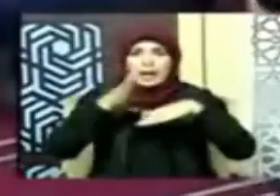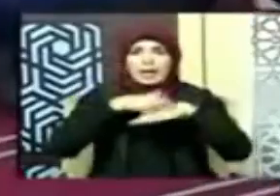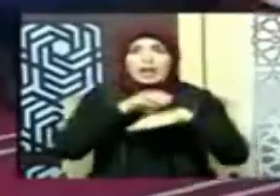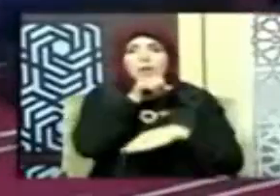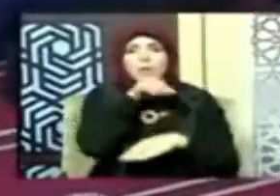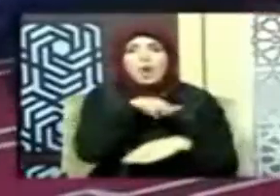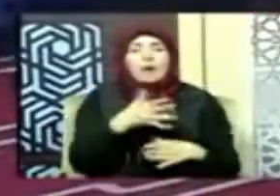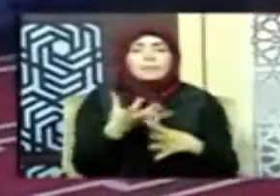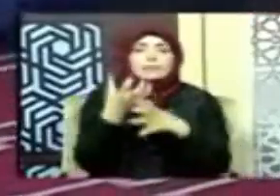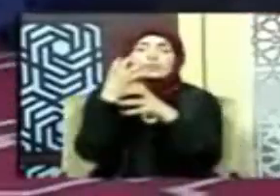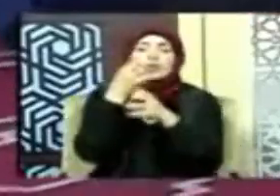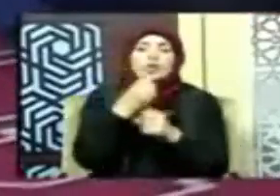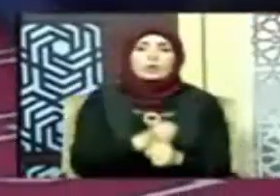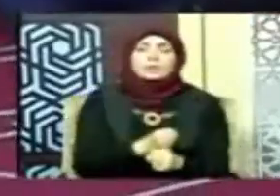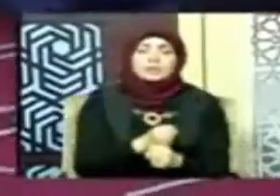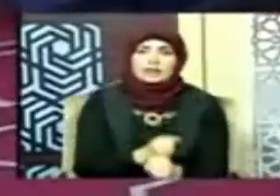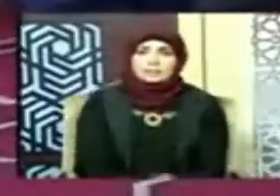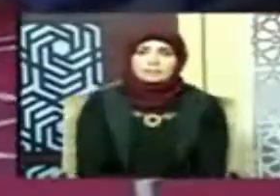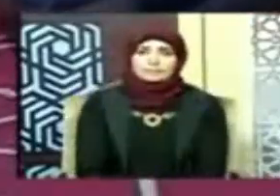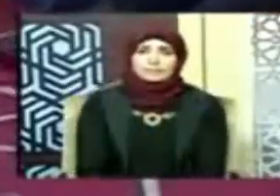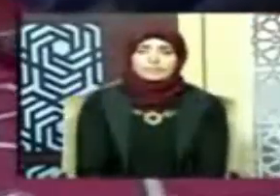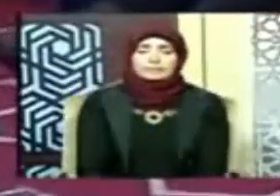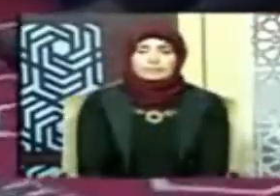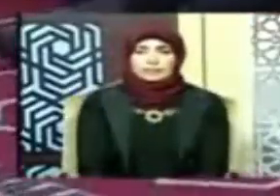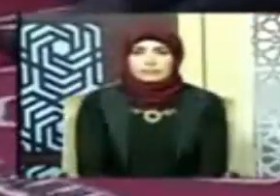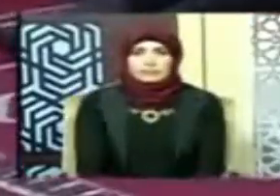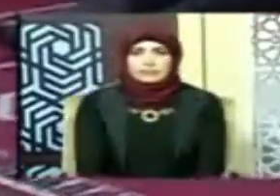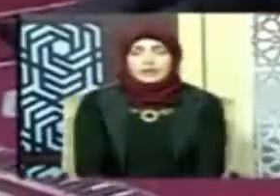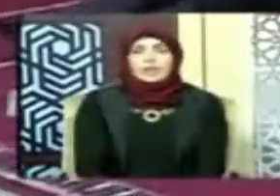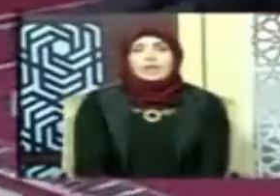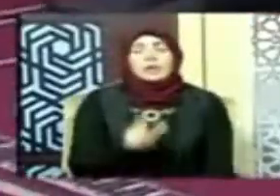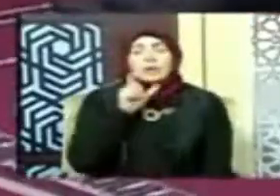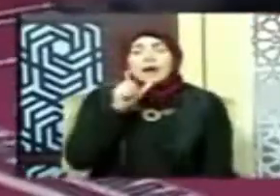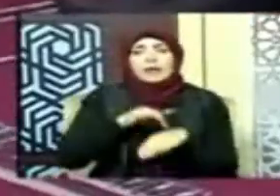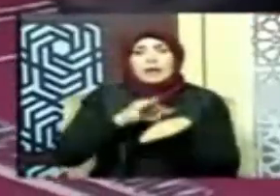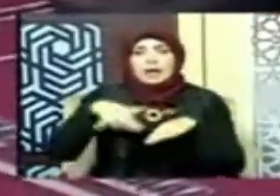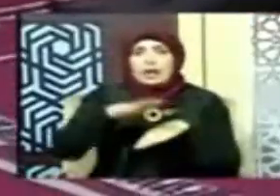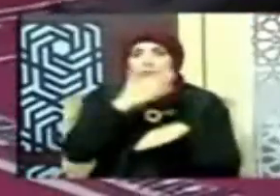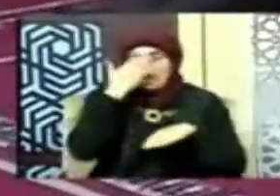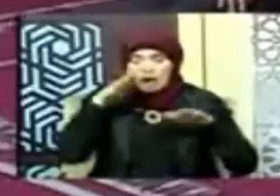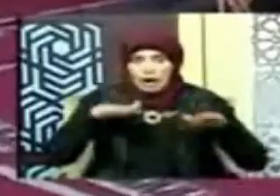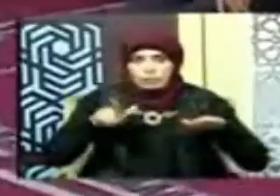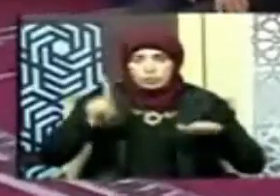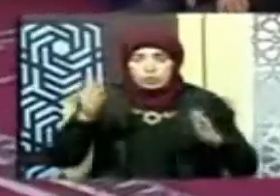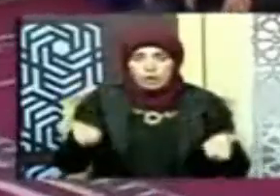حبيبك سيدنا محمد صلى الله عليه وسلم. ويا عبد الله